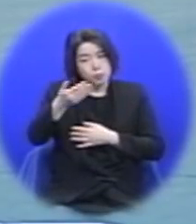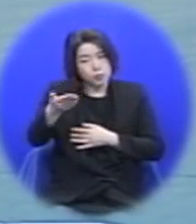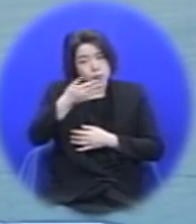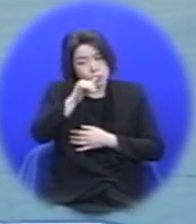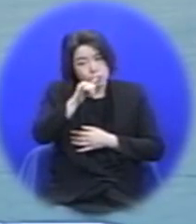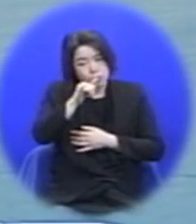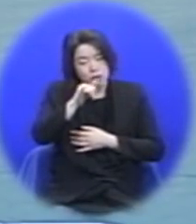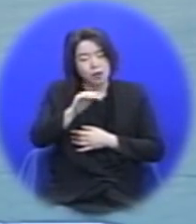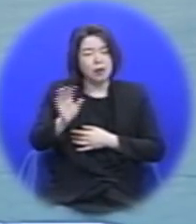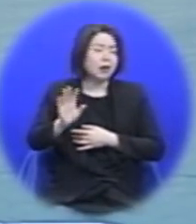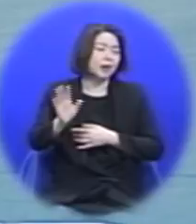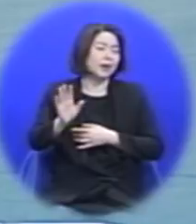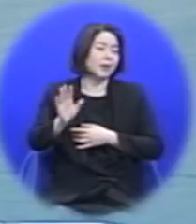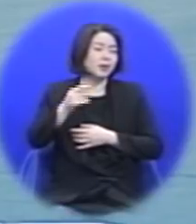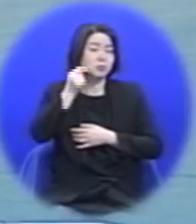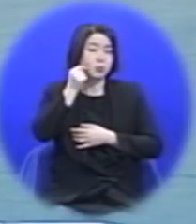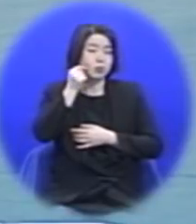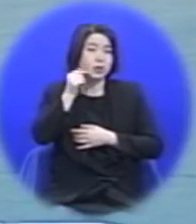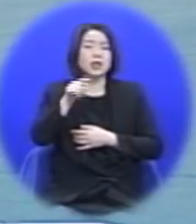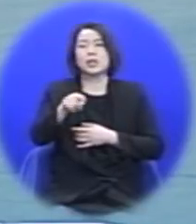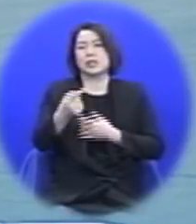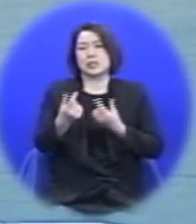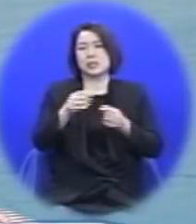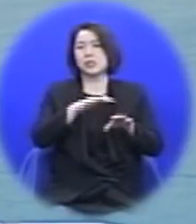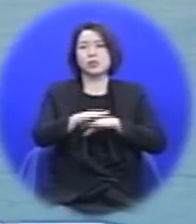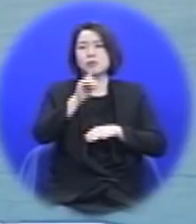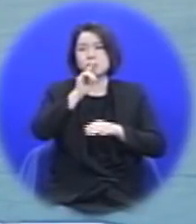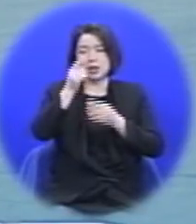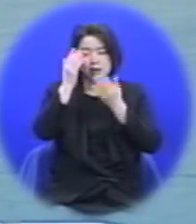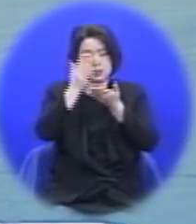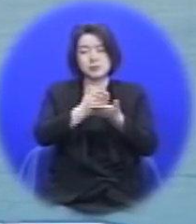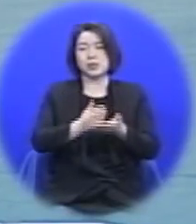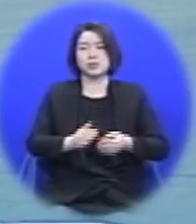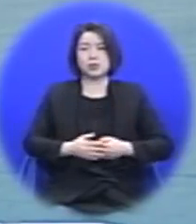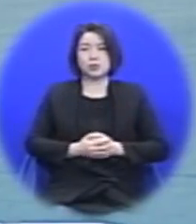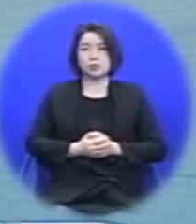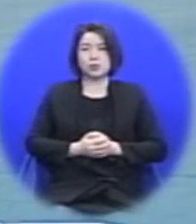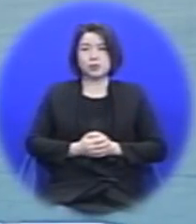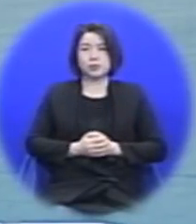있겠어요. 여러분, 이제 제발 그런 말 하지 마세요.